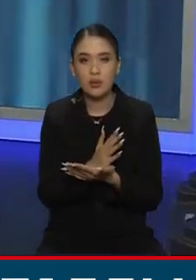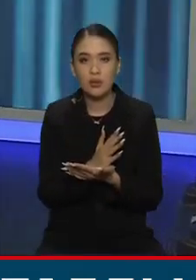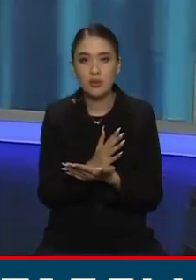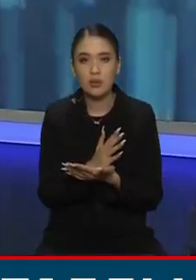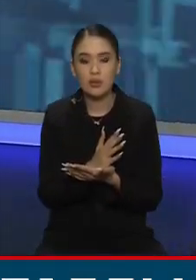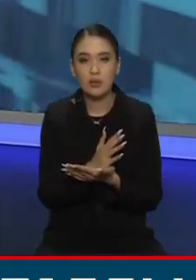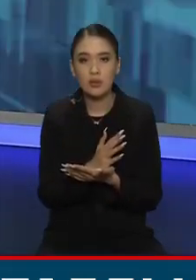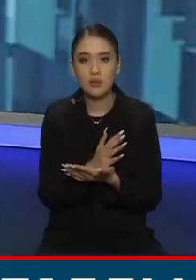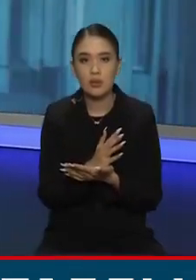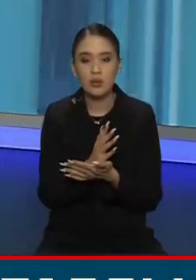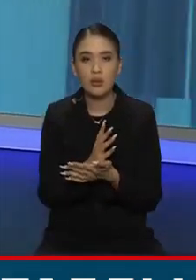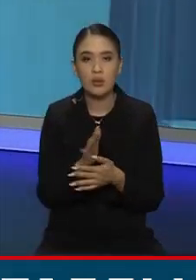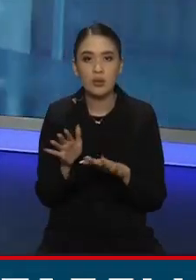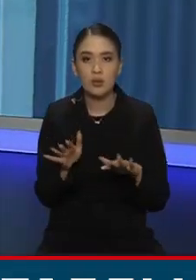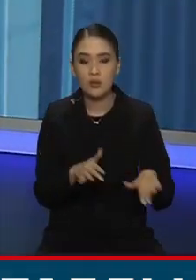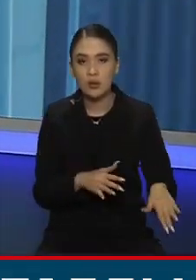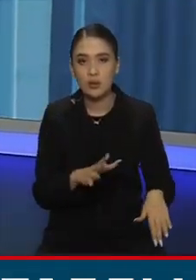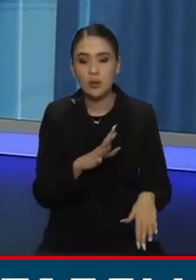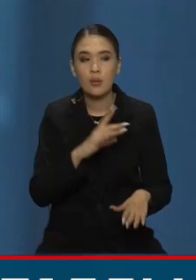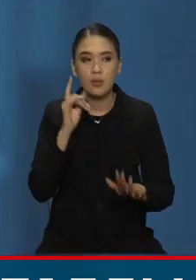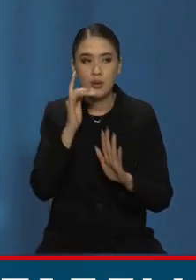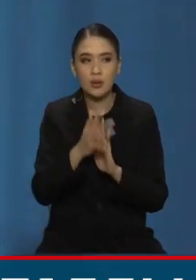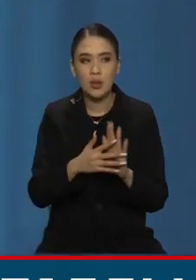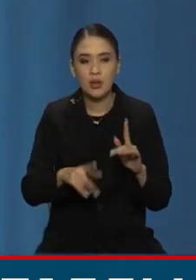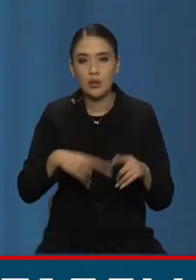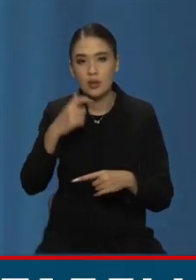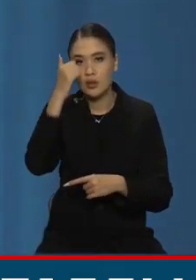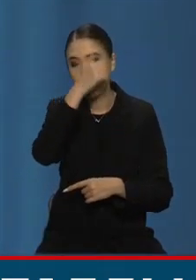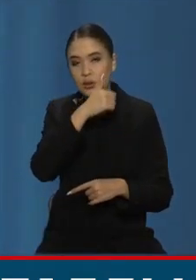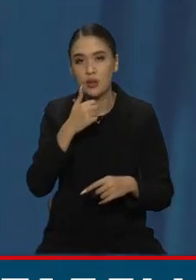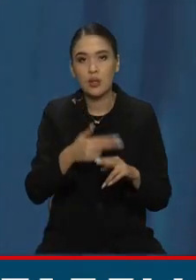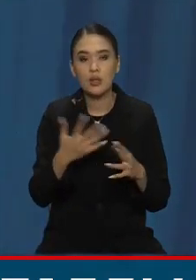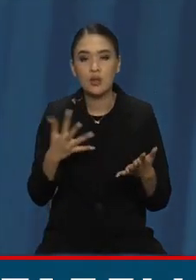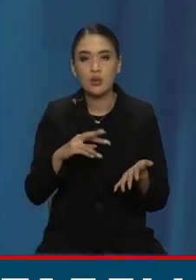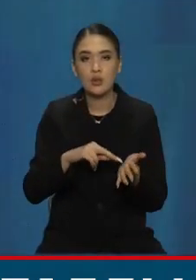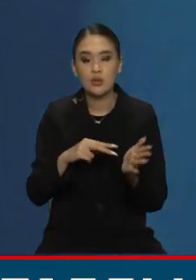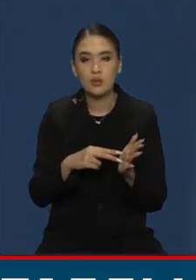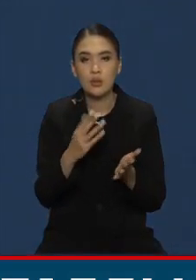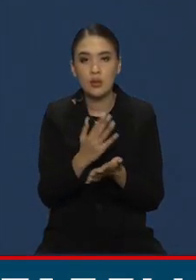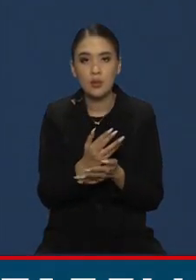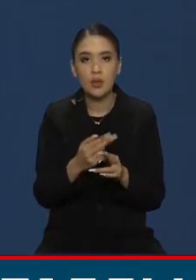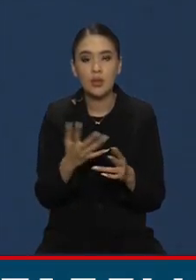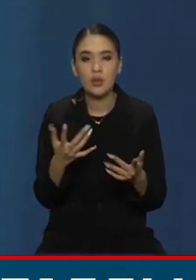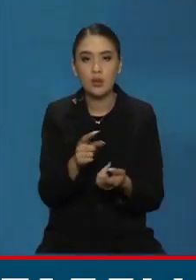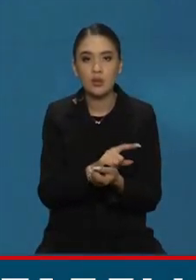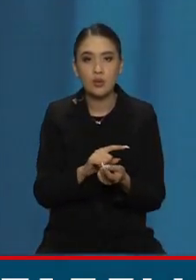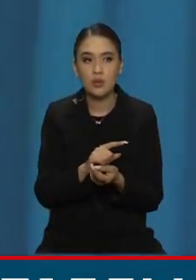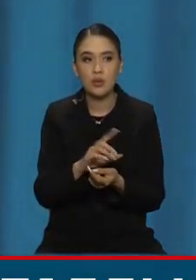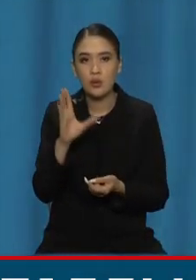Осы біздің резервшілеріміз. Түсінікті. Ал келесі жылға жоспарларыңыз қандай? Қандай өзгерістер енгізуі мүмкін?